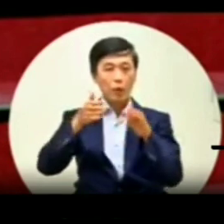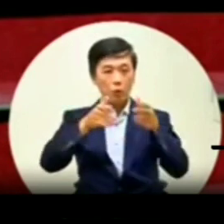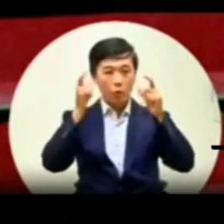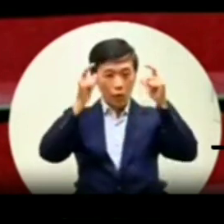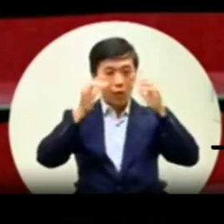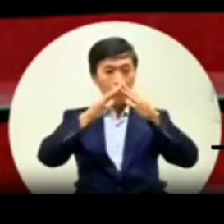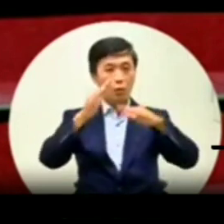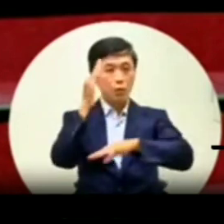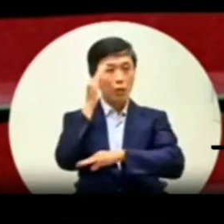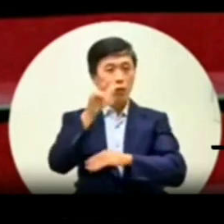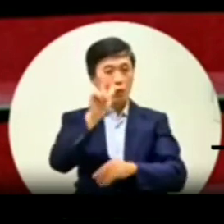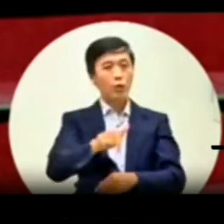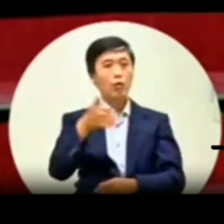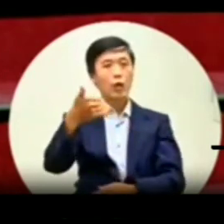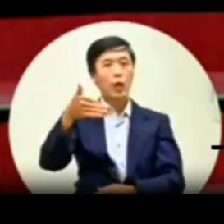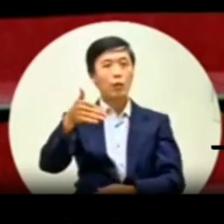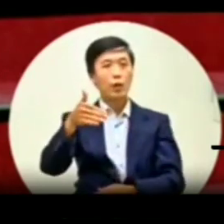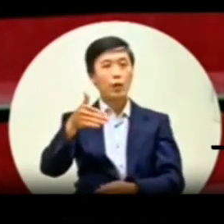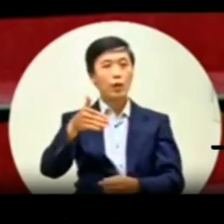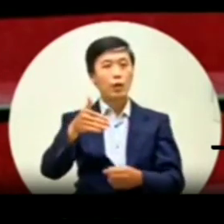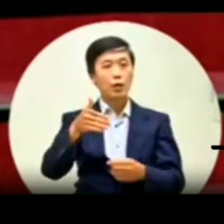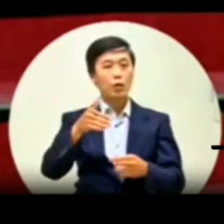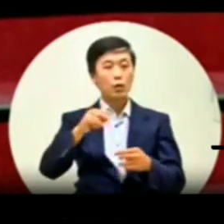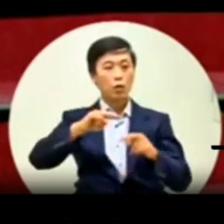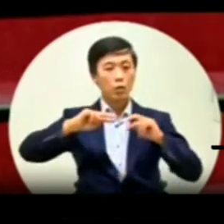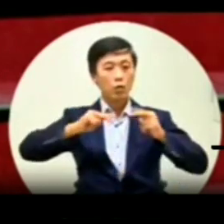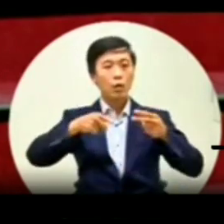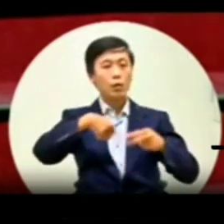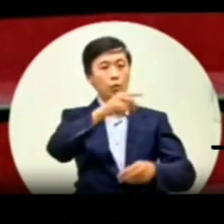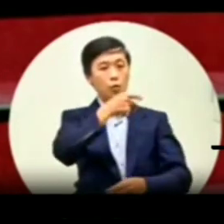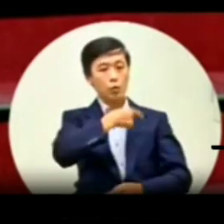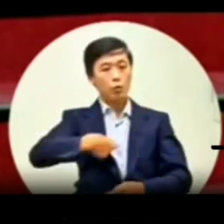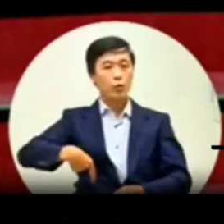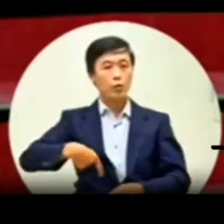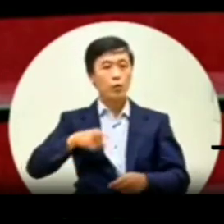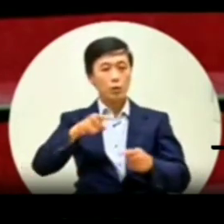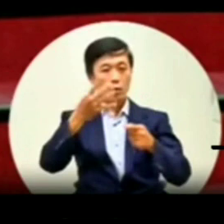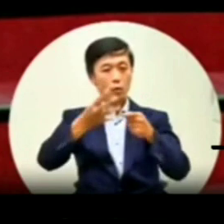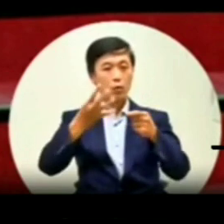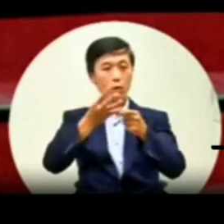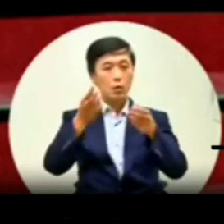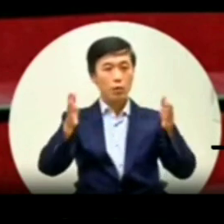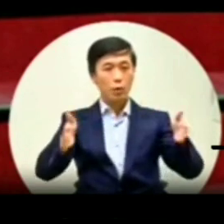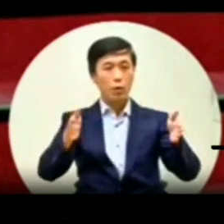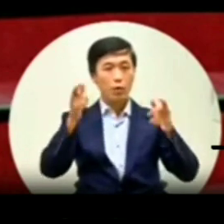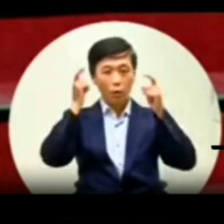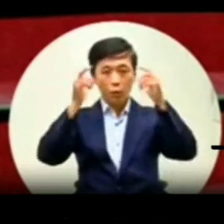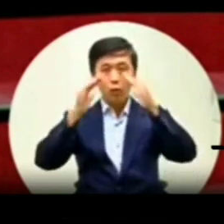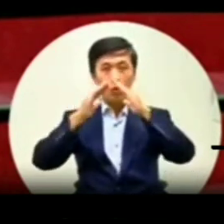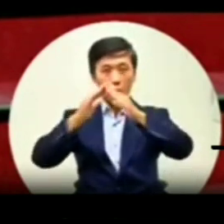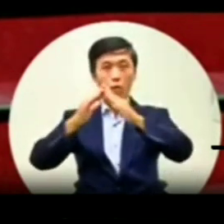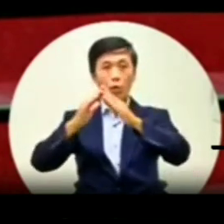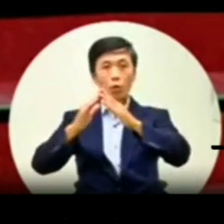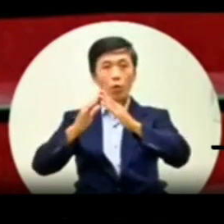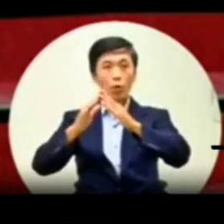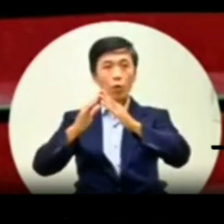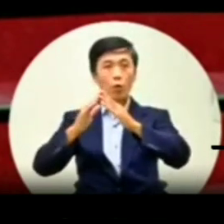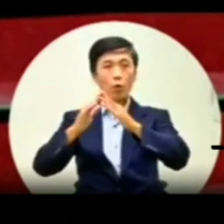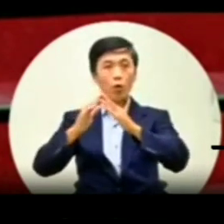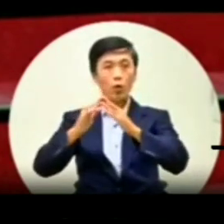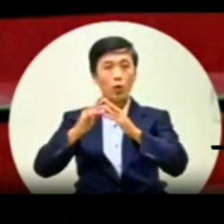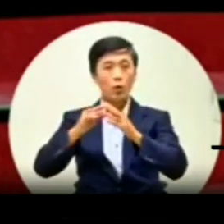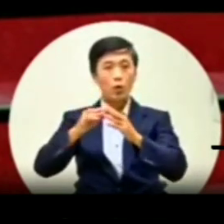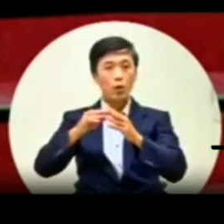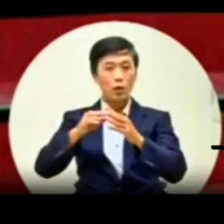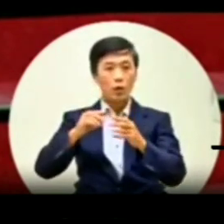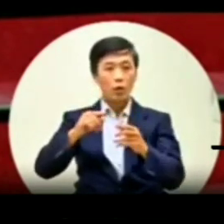有状况，他又要步入选举了。这4年来，高雄市难道就要这样子的